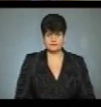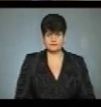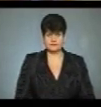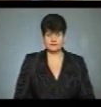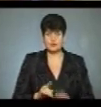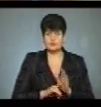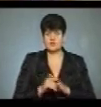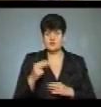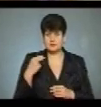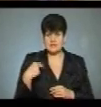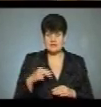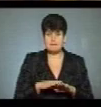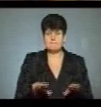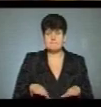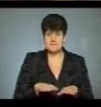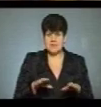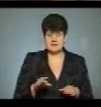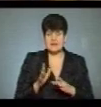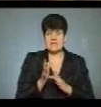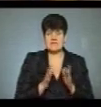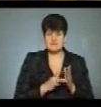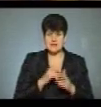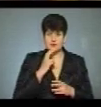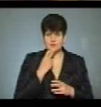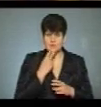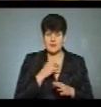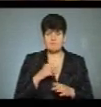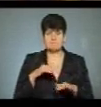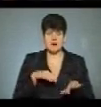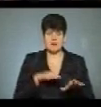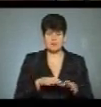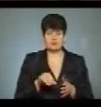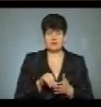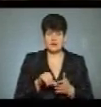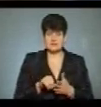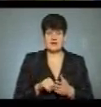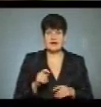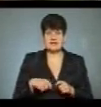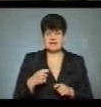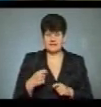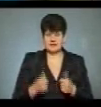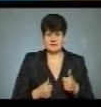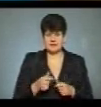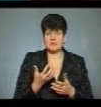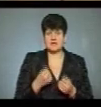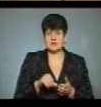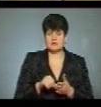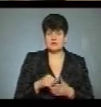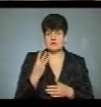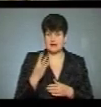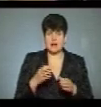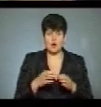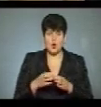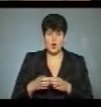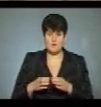Розпочався чемпіонат з плавання «Різдвяні усмішки» парадом учасників та естафетними змаганнями. У них взяли участь три команди – «Різдвяна